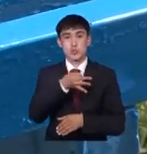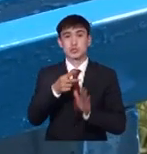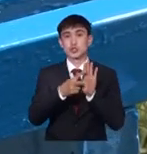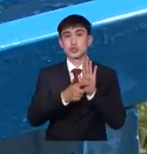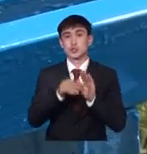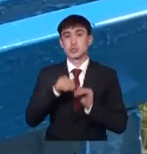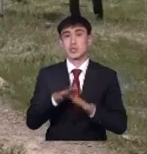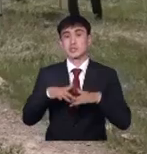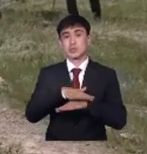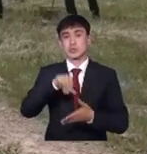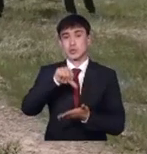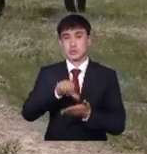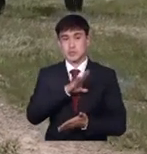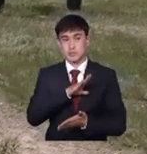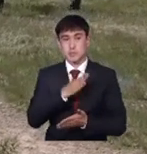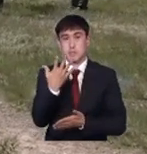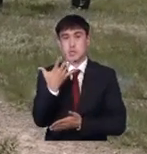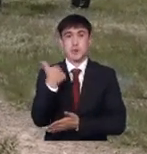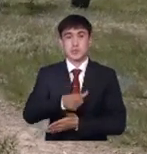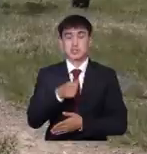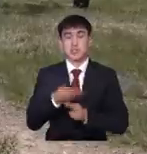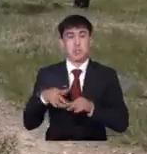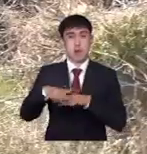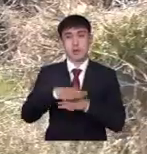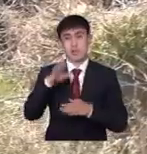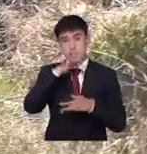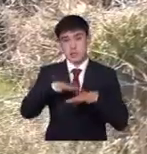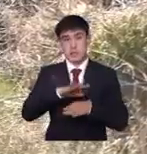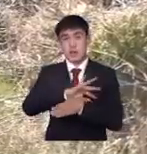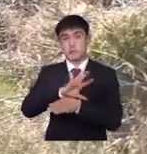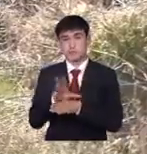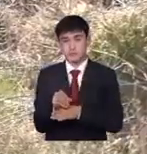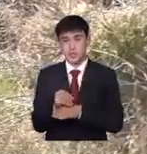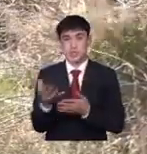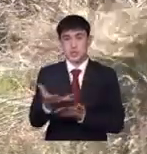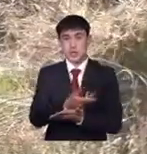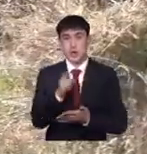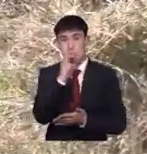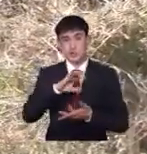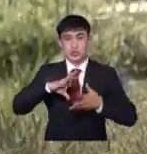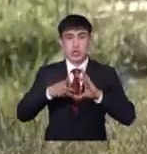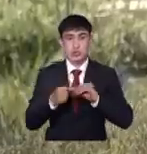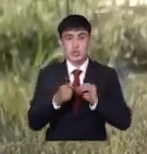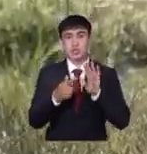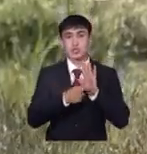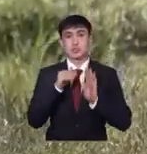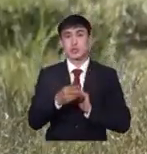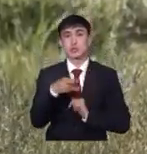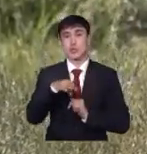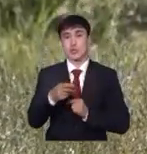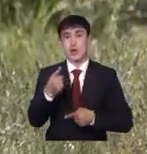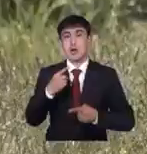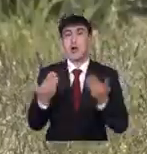700 мыңнан астам тұрғыны қатысты. 5 апта ішінде өңірдің барлық елді мекендері қамтылды. Жиналған қоқыстың жалпы көлемінен 7 мың тоннасы